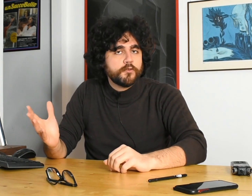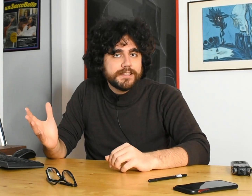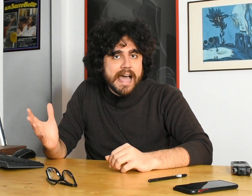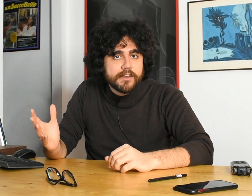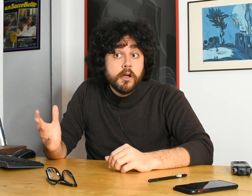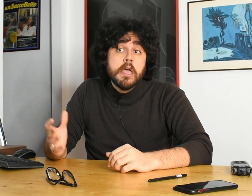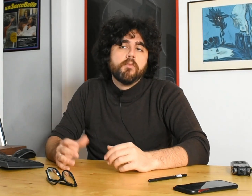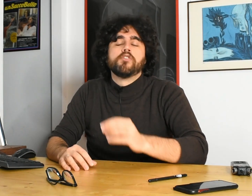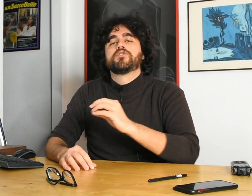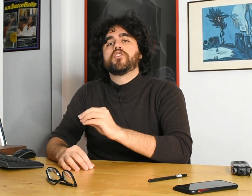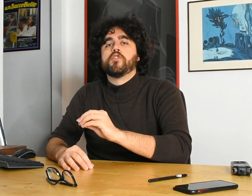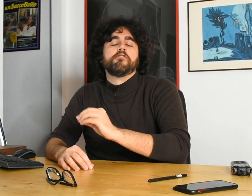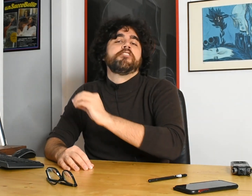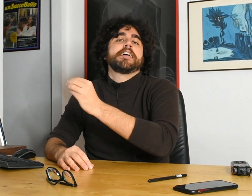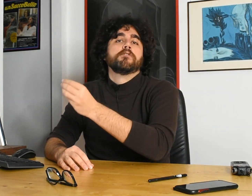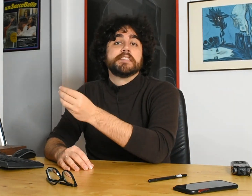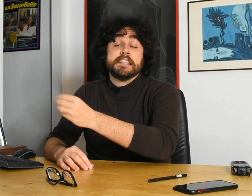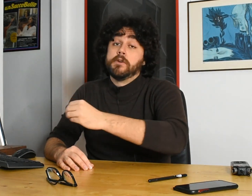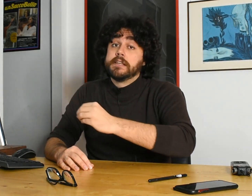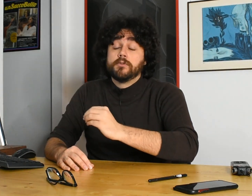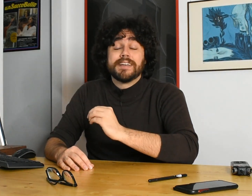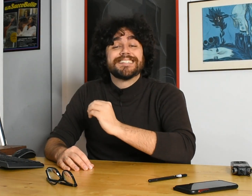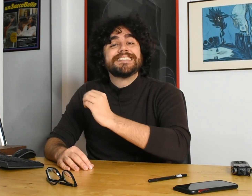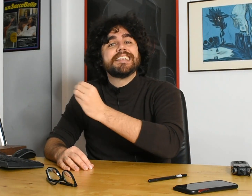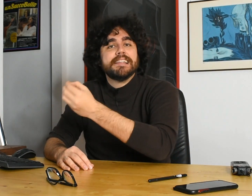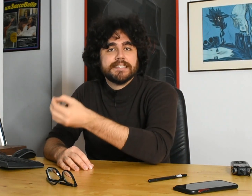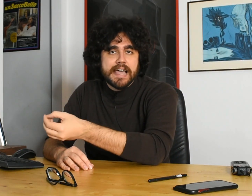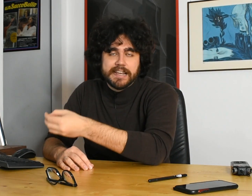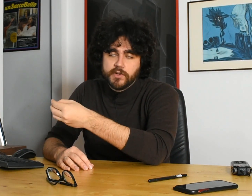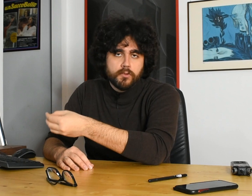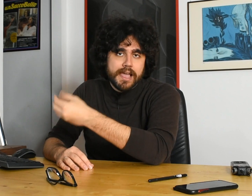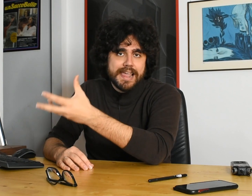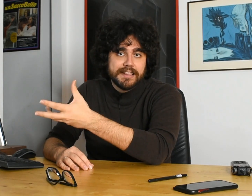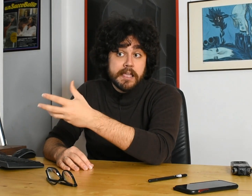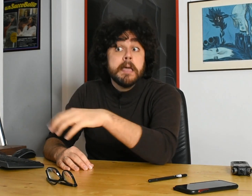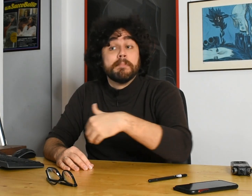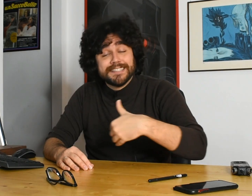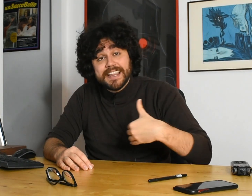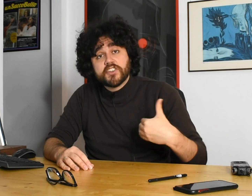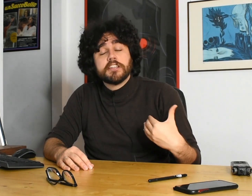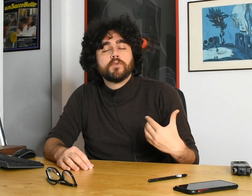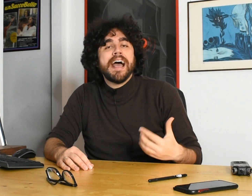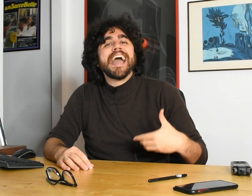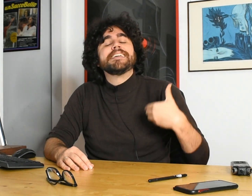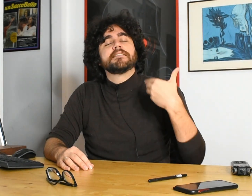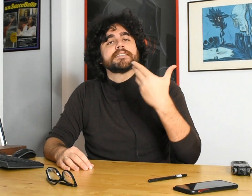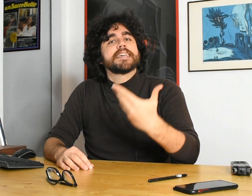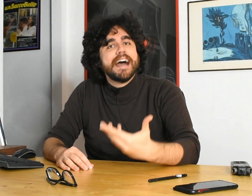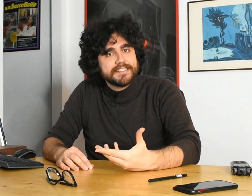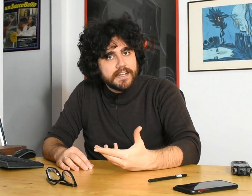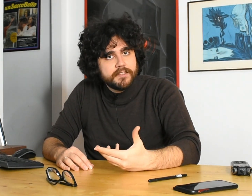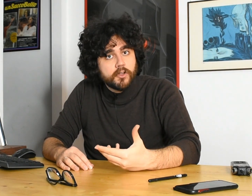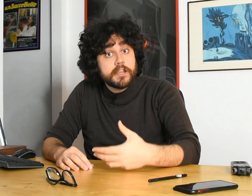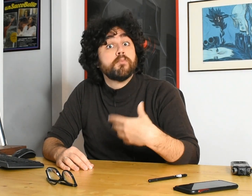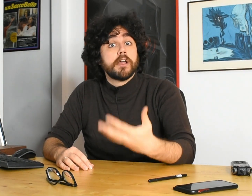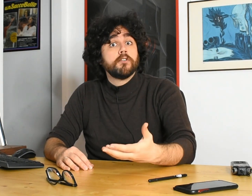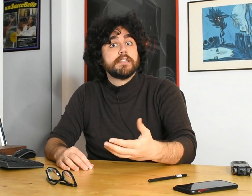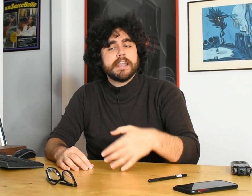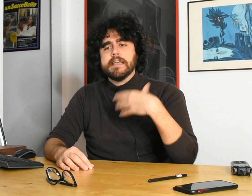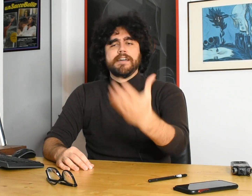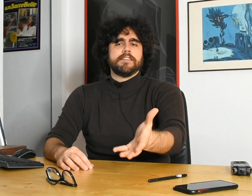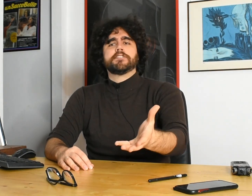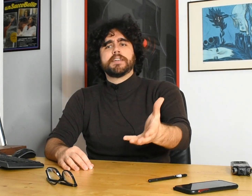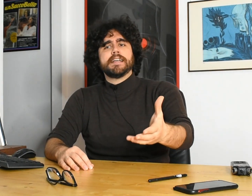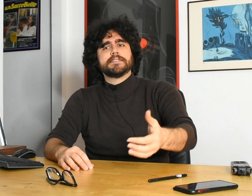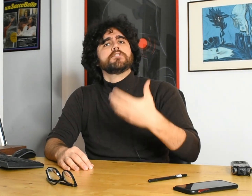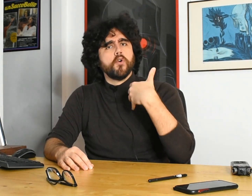aumento nel forfettario, può non solo fare contenti o addirittura sterilizzare i suoi due alleati, ma se riesce addirittura a intascarsi la vittoria può